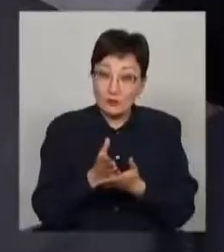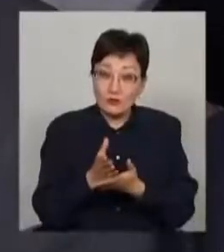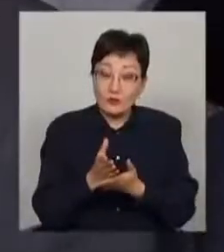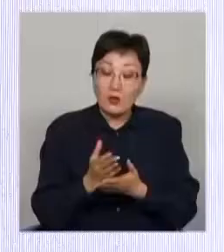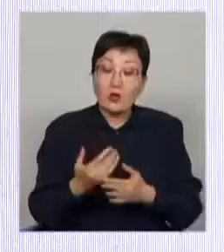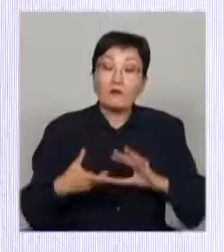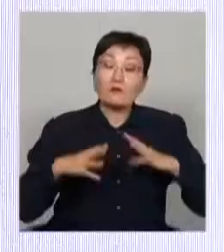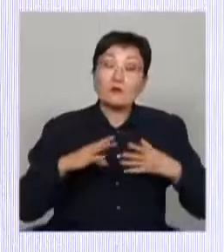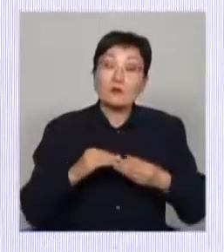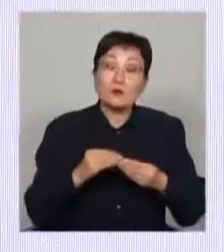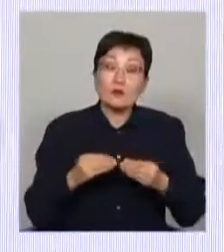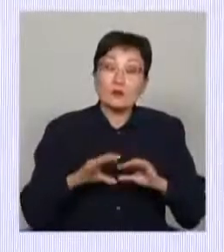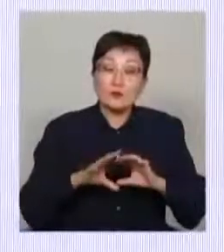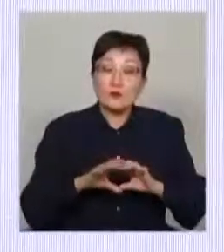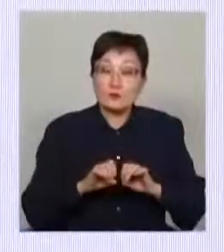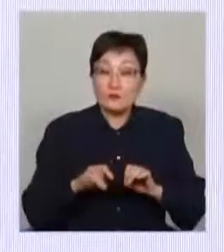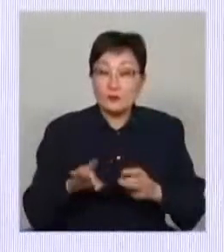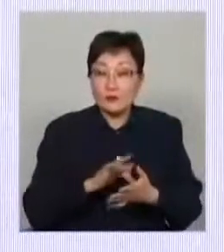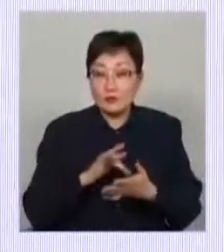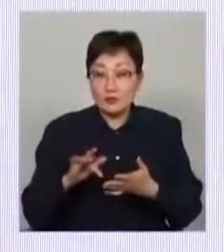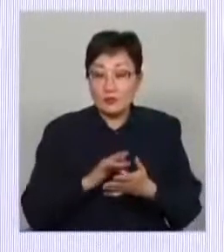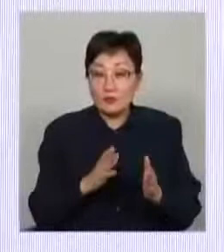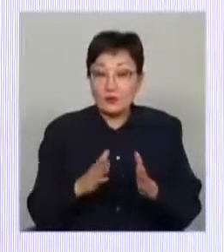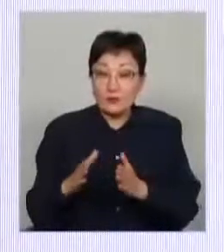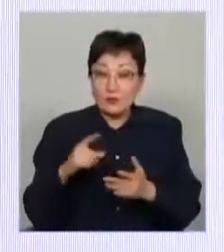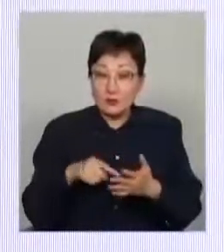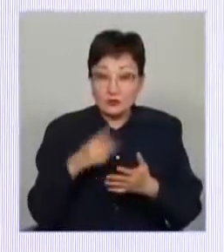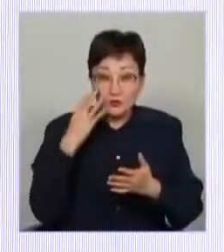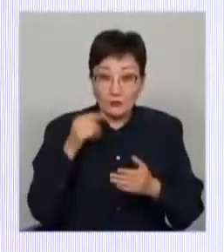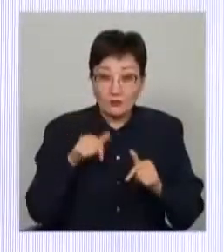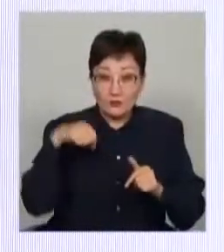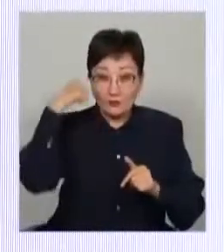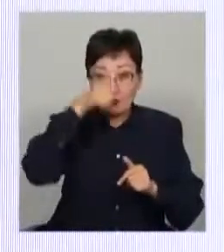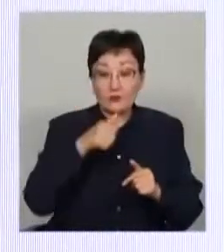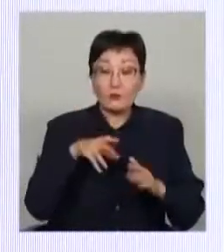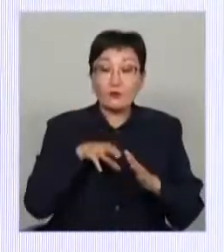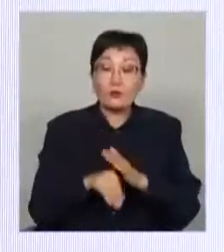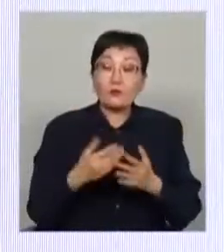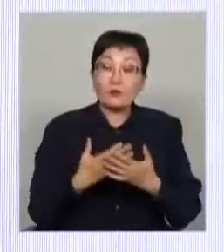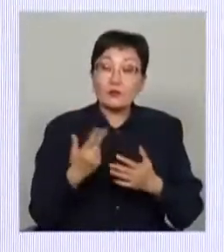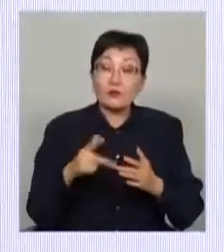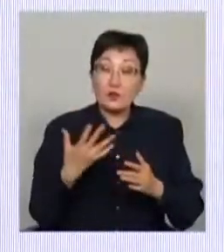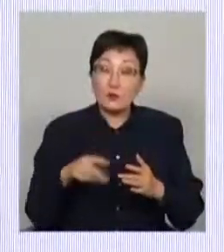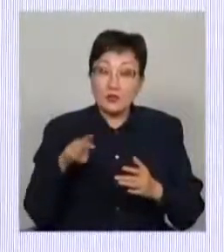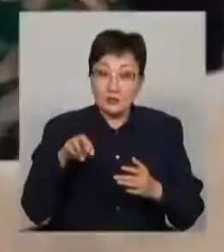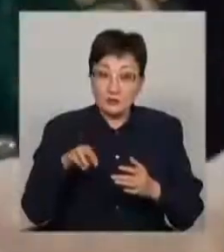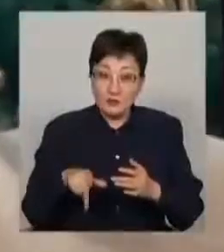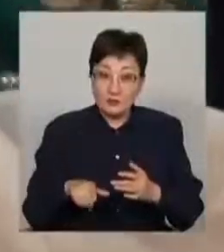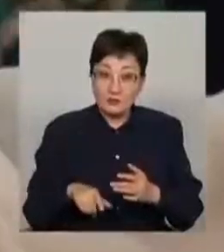целом, объем инвестиций из местного бюджета в систему здравоохранения города Алматы в текущем году составит почти 35 миллиардов